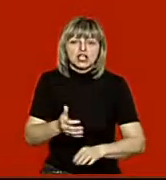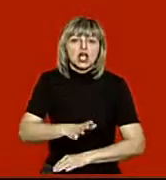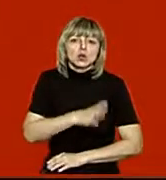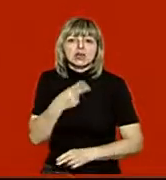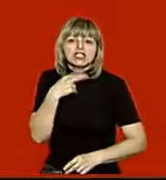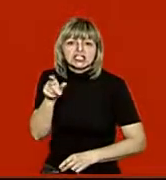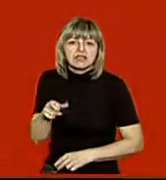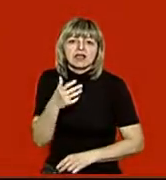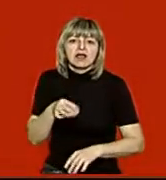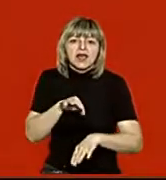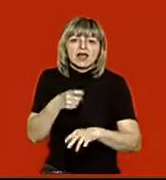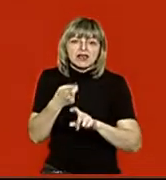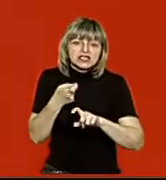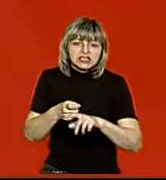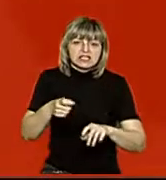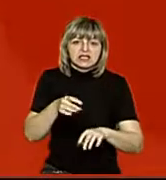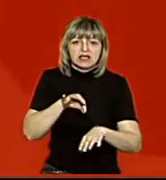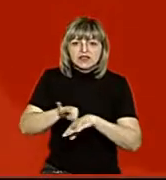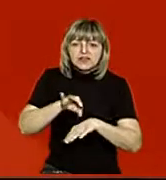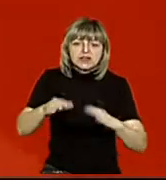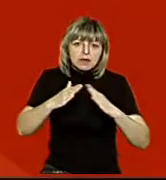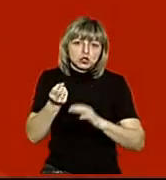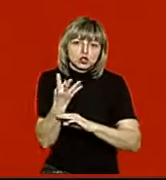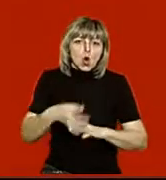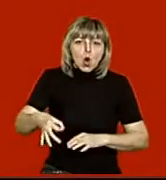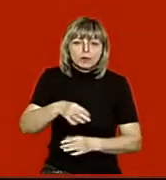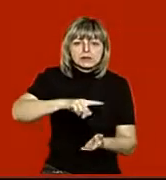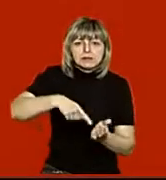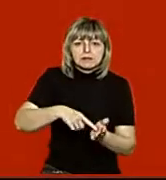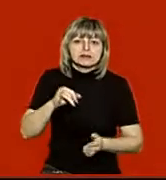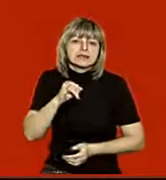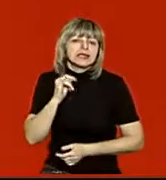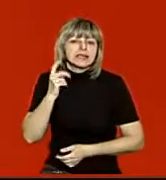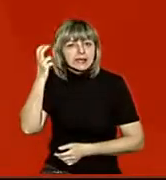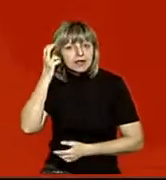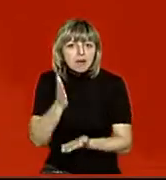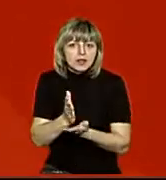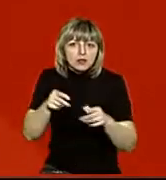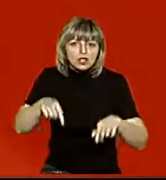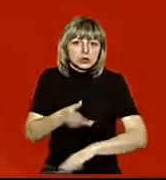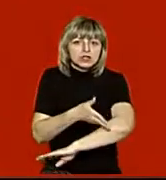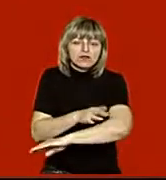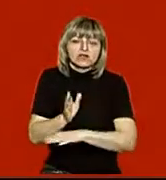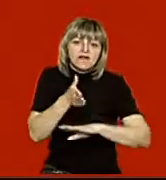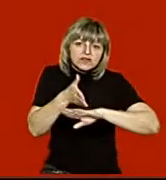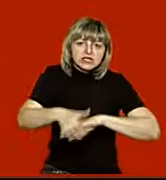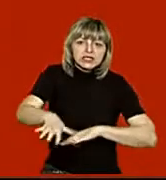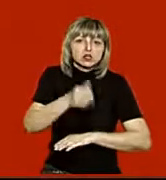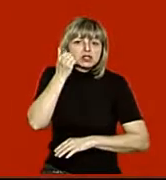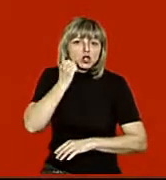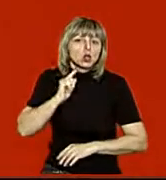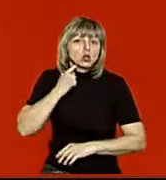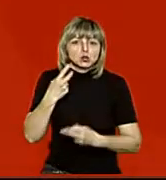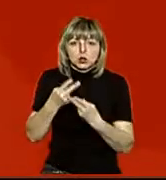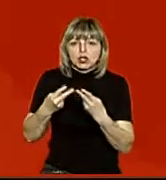Колишні в'язні нацистських концтаборів з 14 областей України і міста Києва перебувають на Волині. Вони відвідали територію Старої